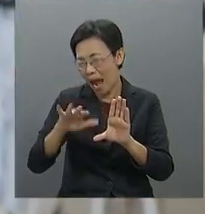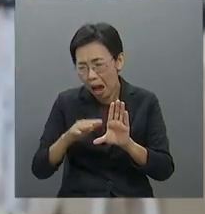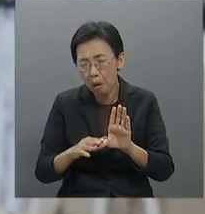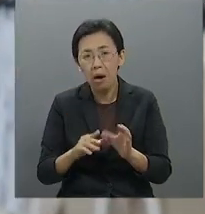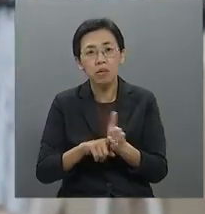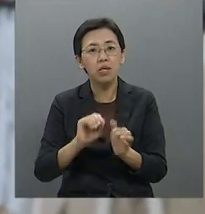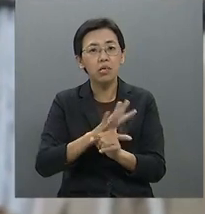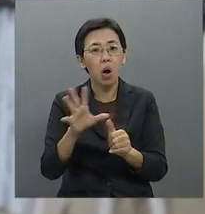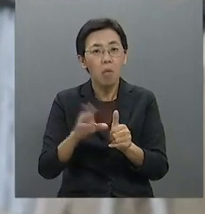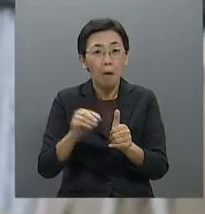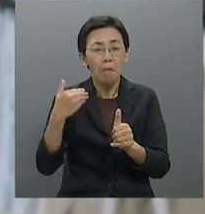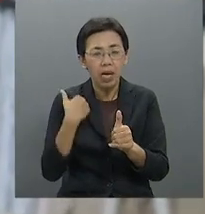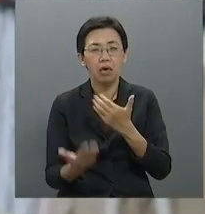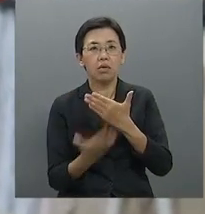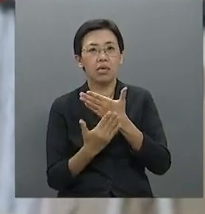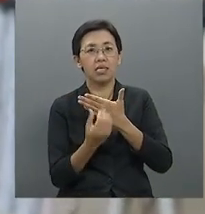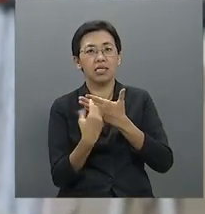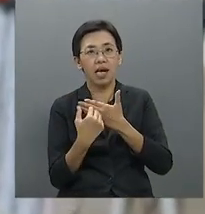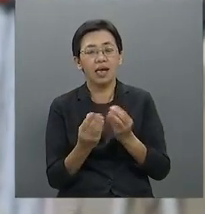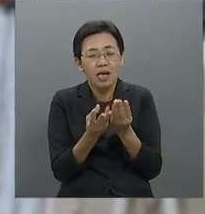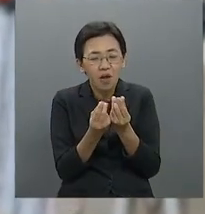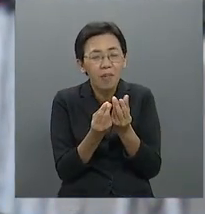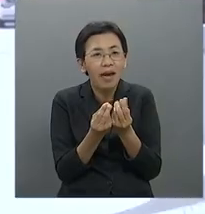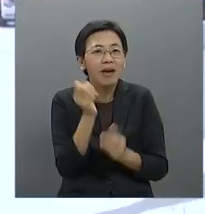ีวกันผ่านเบอรโรศัพที่ลงทะเบีนไว้